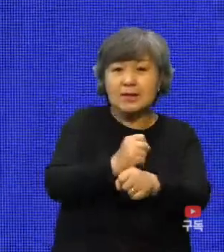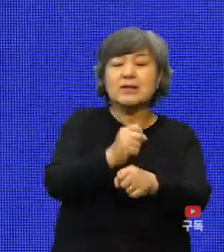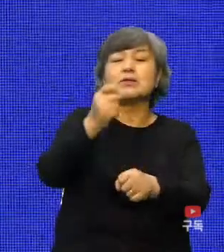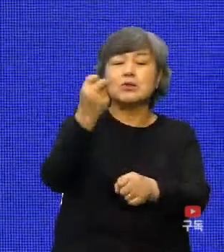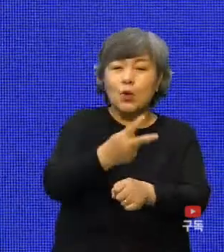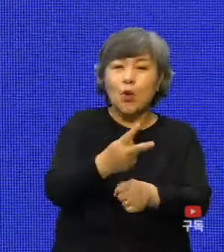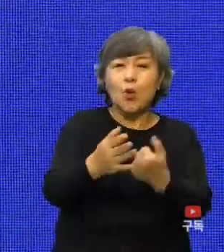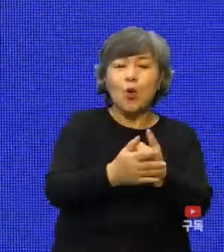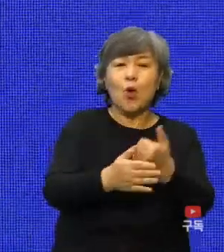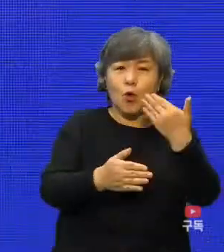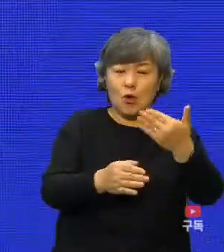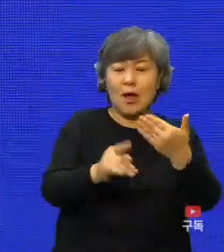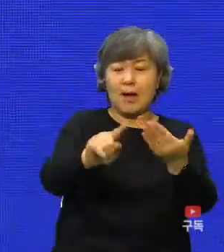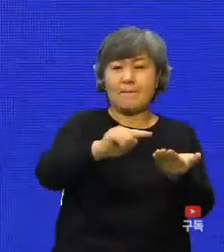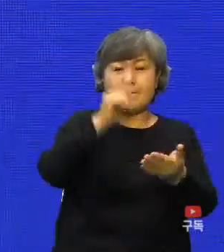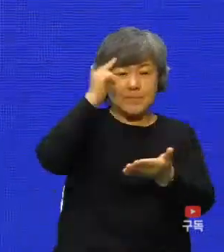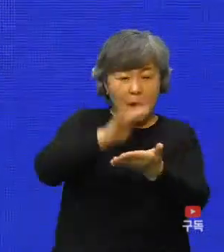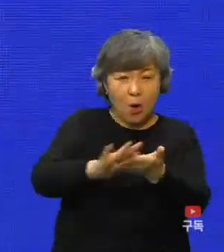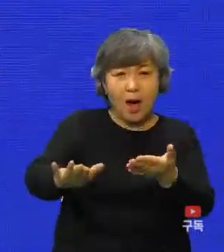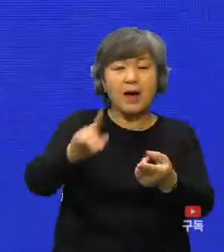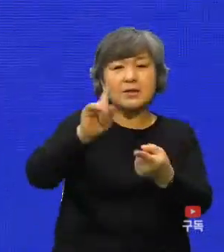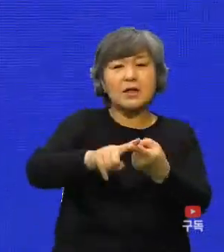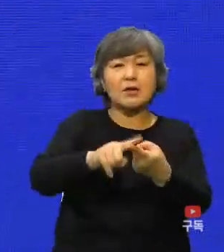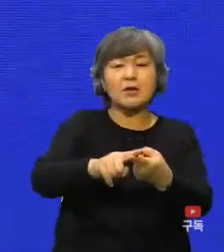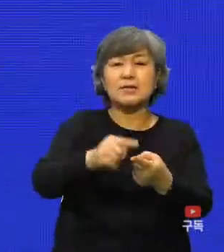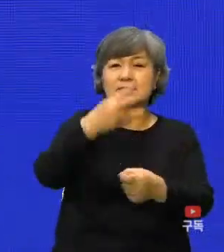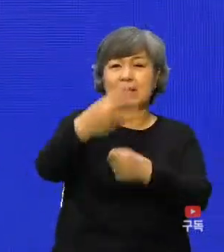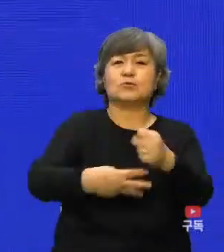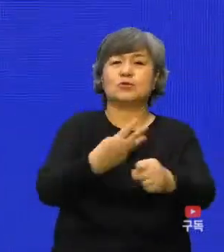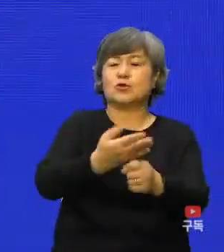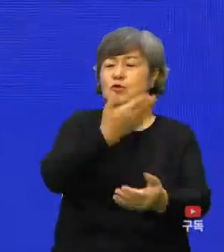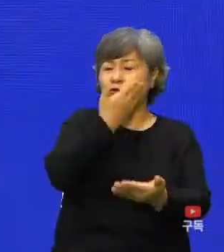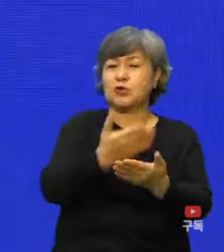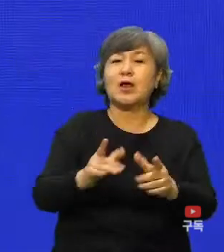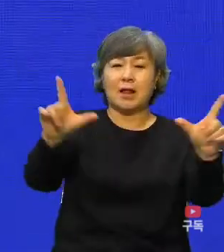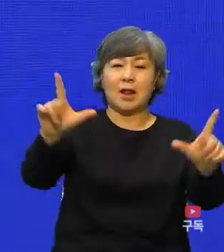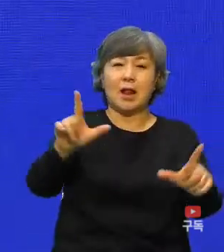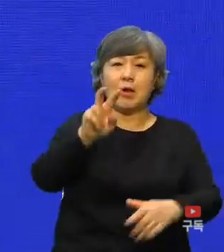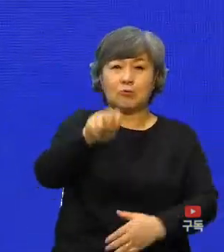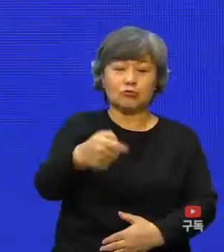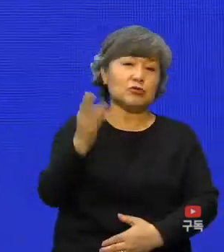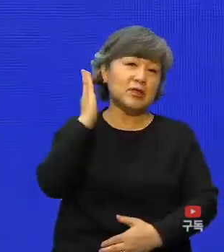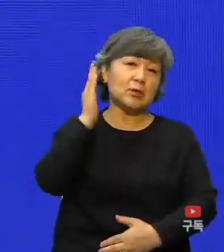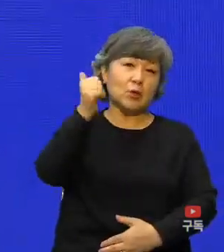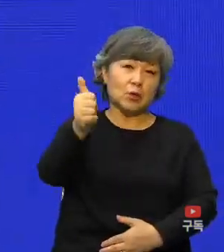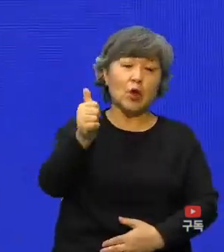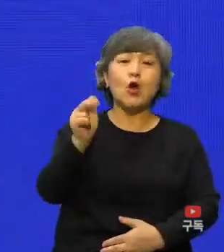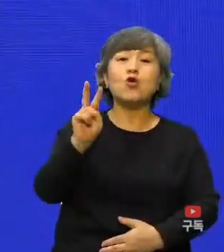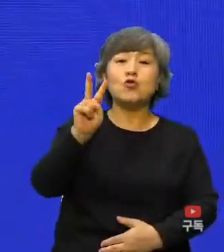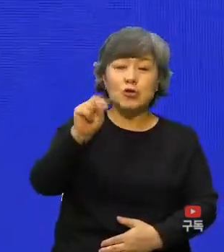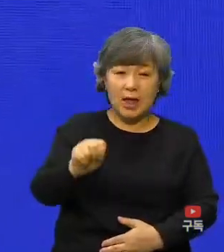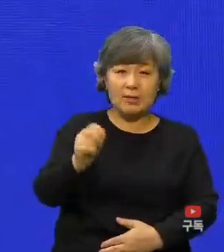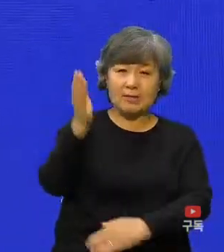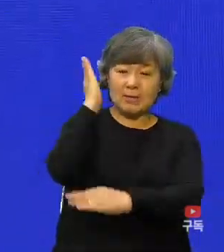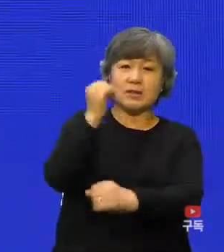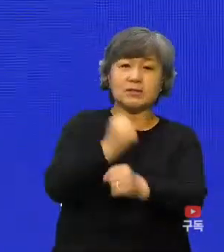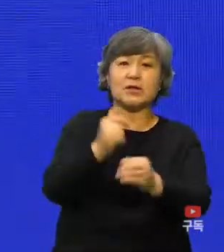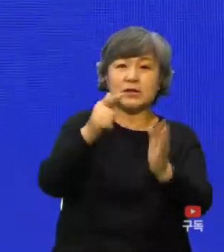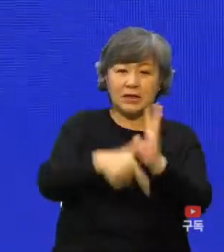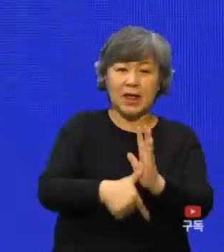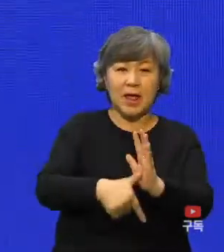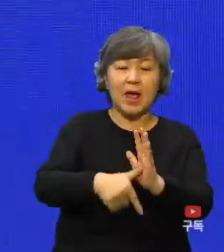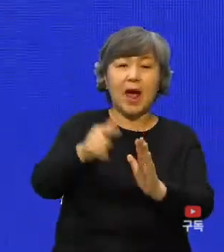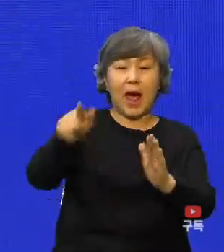16주년, 9.19 평양선언 3주년이 되는 뜻깊은 해입니다. 문재인 대통령께서는 유엔 연설을 통해 한반도